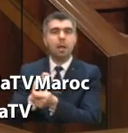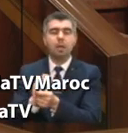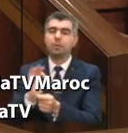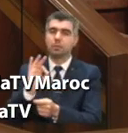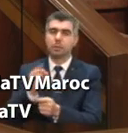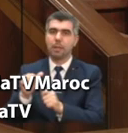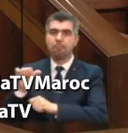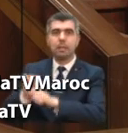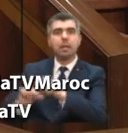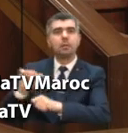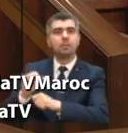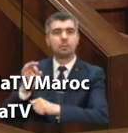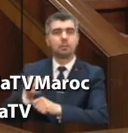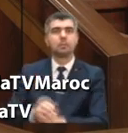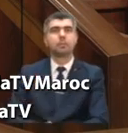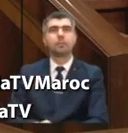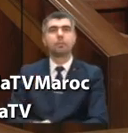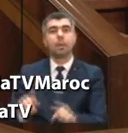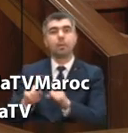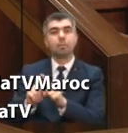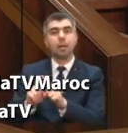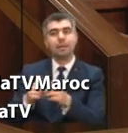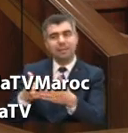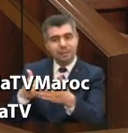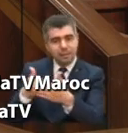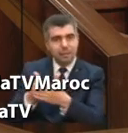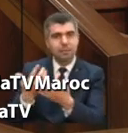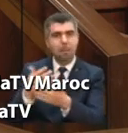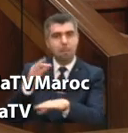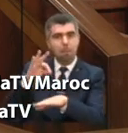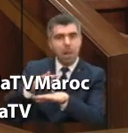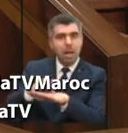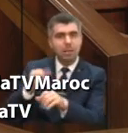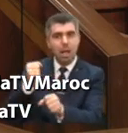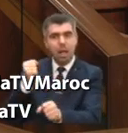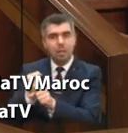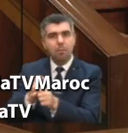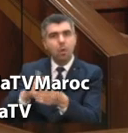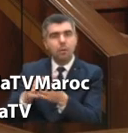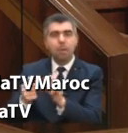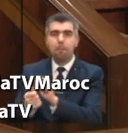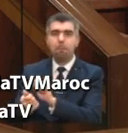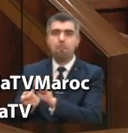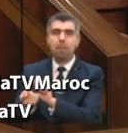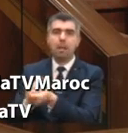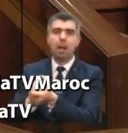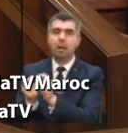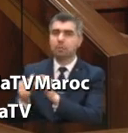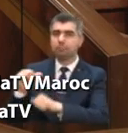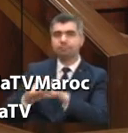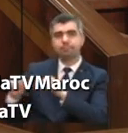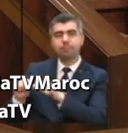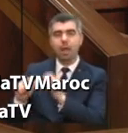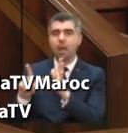يتفتح. الورش طبيعة تصنيف الحوادث الشغل داخل مدونات الشغل خصو يتعاود يتفتح أيضا. والحاجة المهمة والأساسية